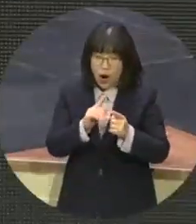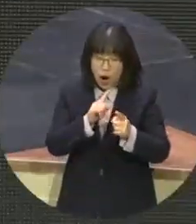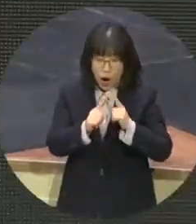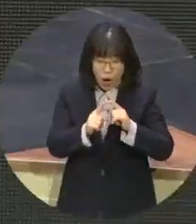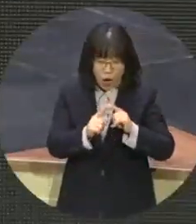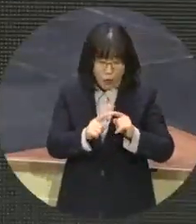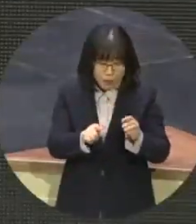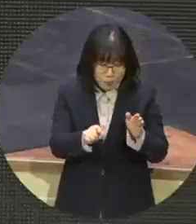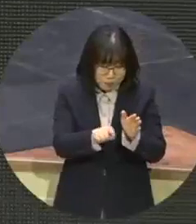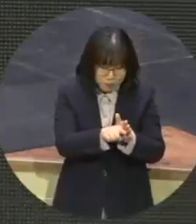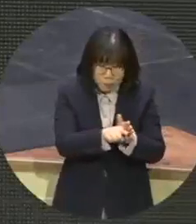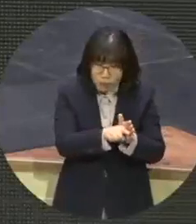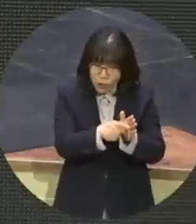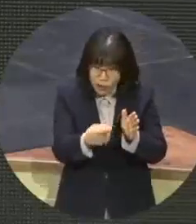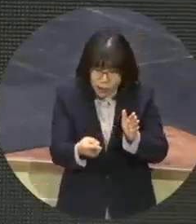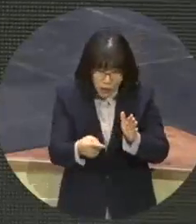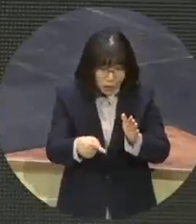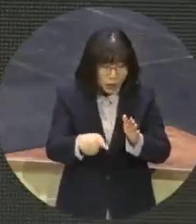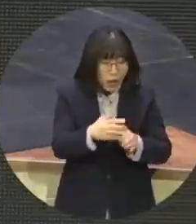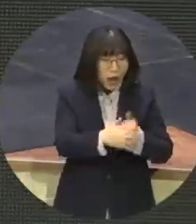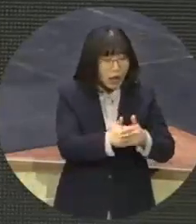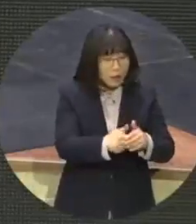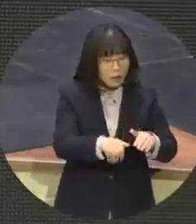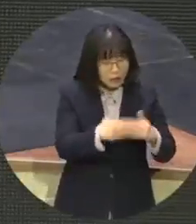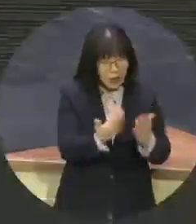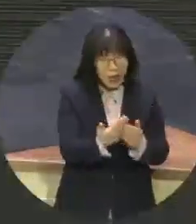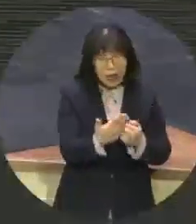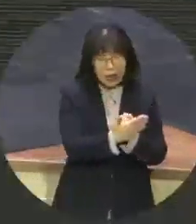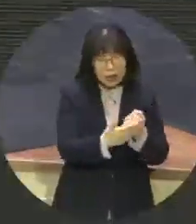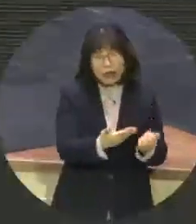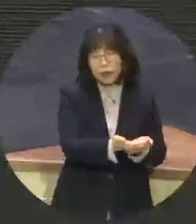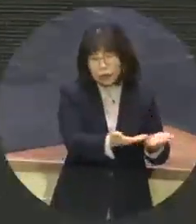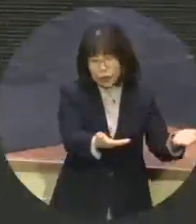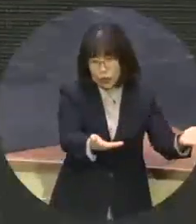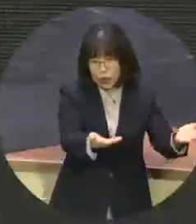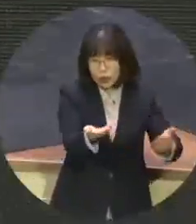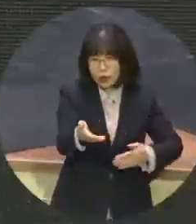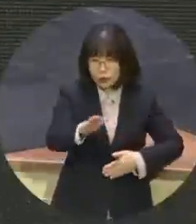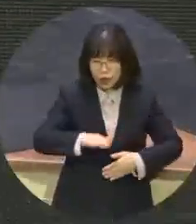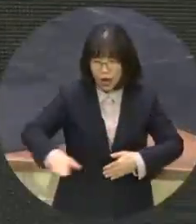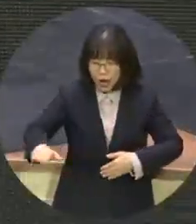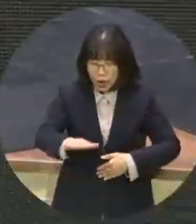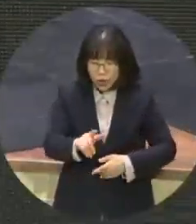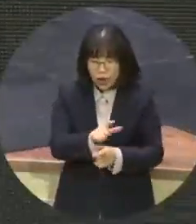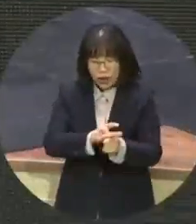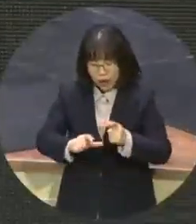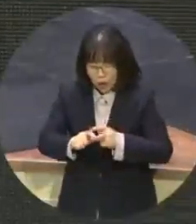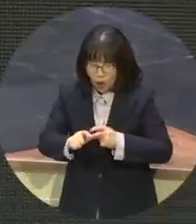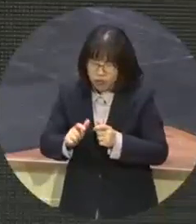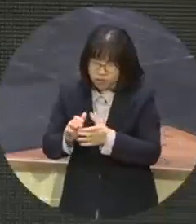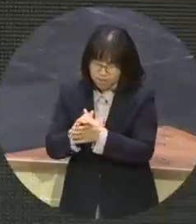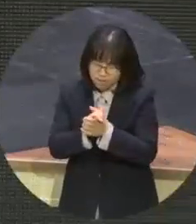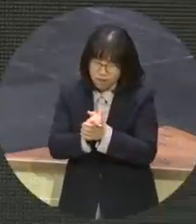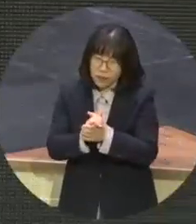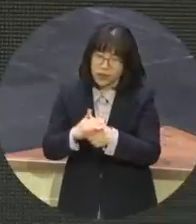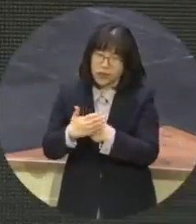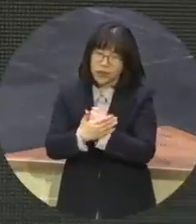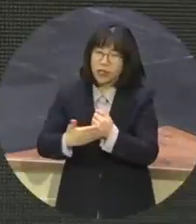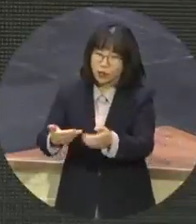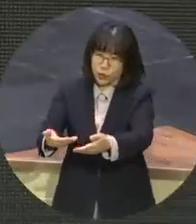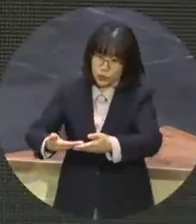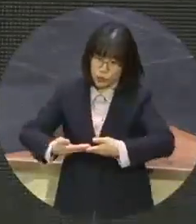사람도 저렇게 지켜주시는데 우리는 말할 것도 없는 거예요. 여러분이 못 느껴서 그렇지. 느끼시